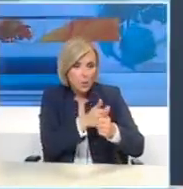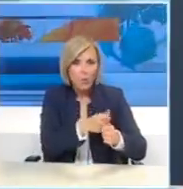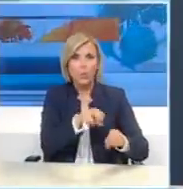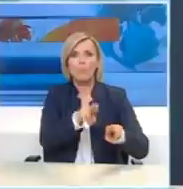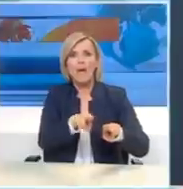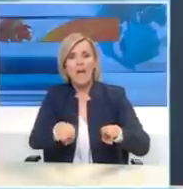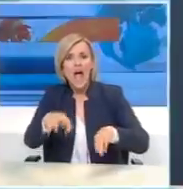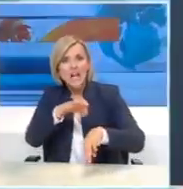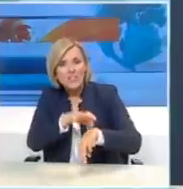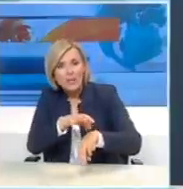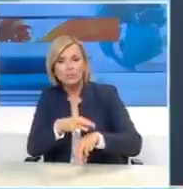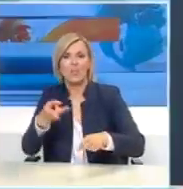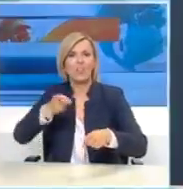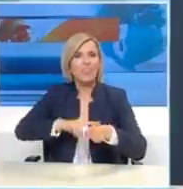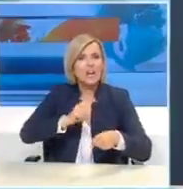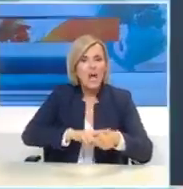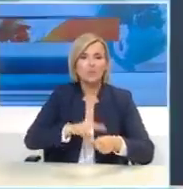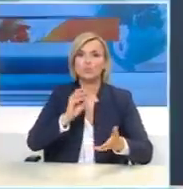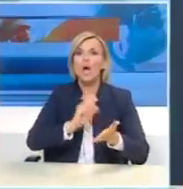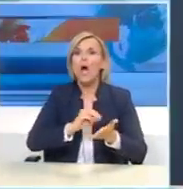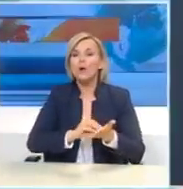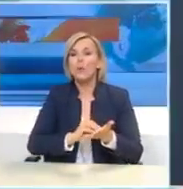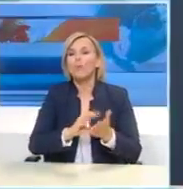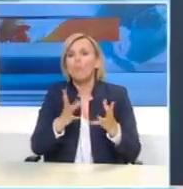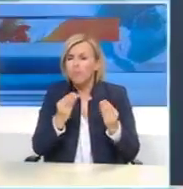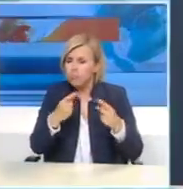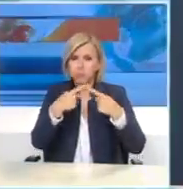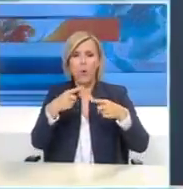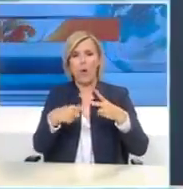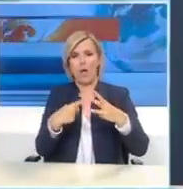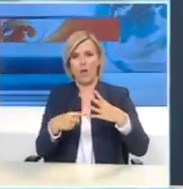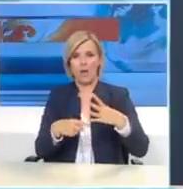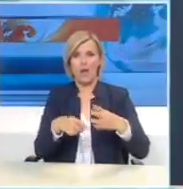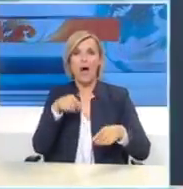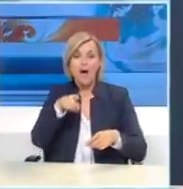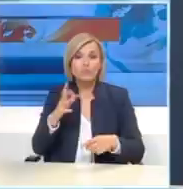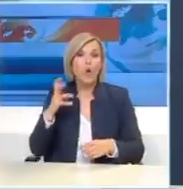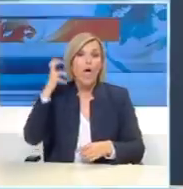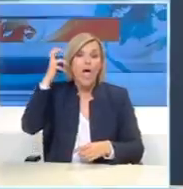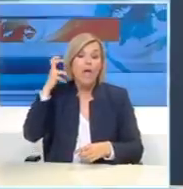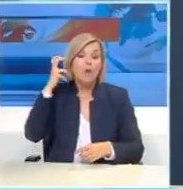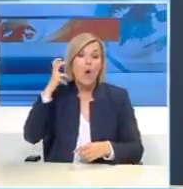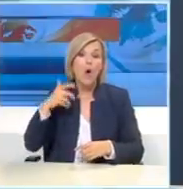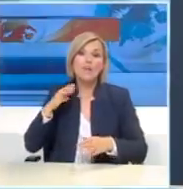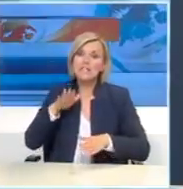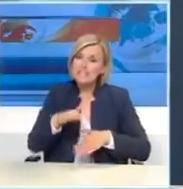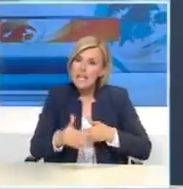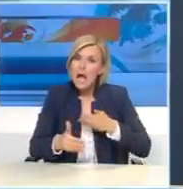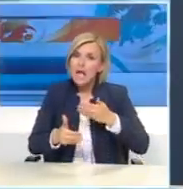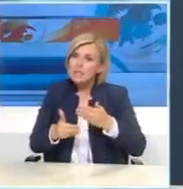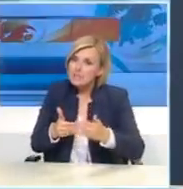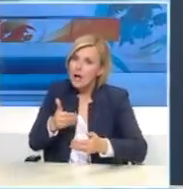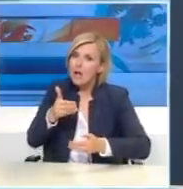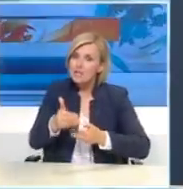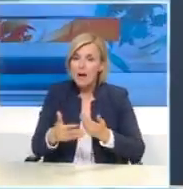θανάτους και τυχόν αύξηση κυκλοφορίας η οποία μπορεί να συμβεί ή να μην συμβεί και σταδιακά, αυτό εννοούσα σταδιακά και ελεγχόμενα, με την